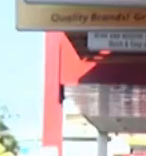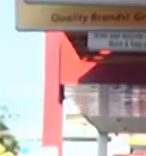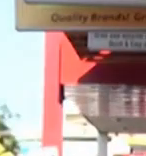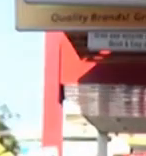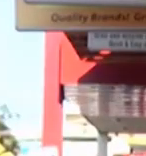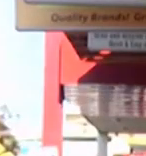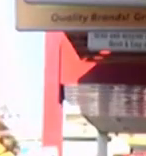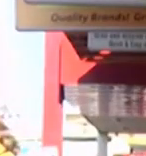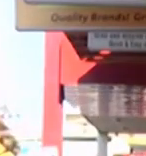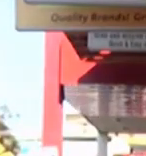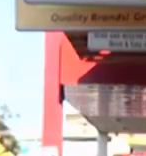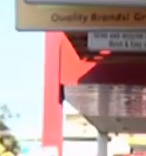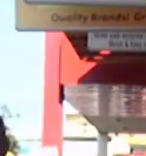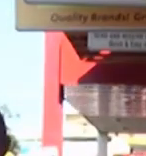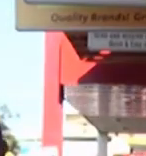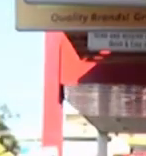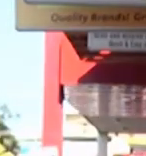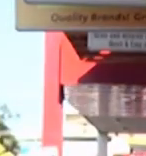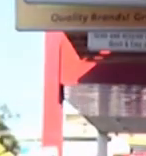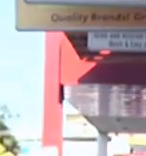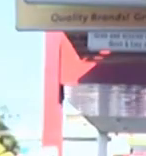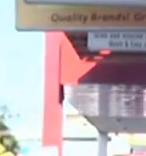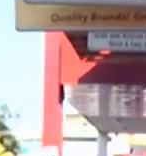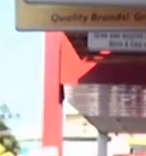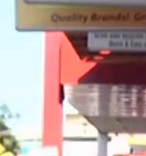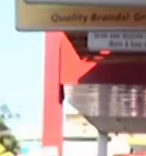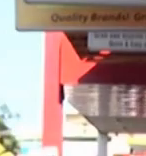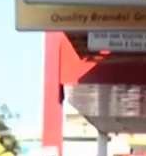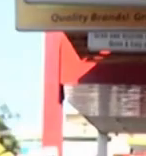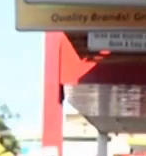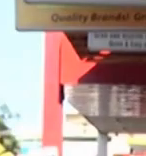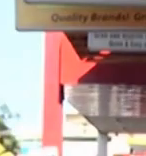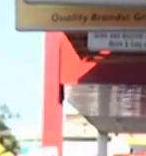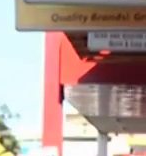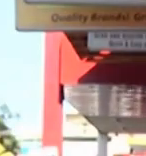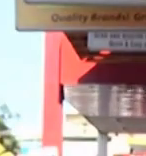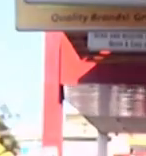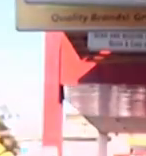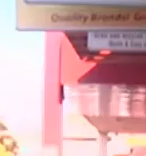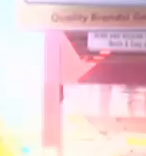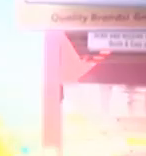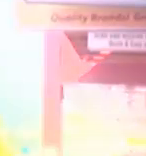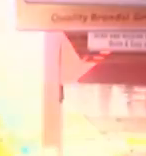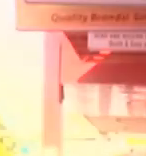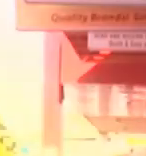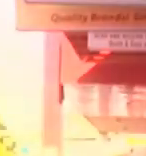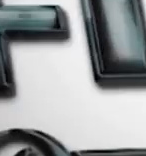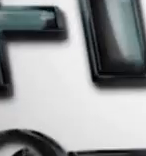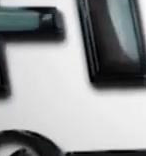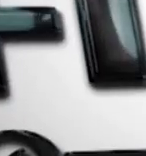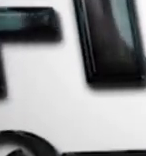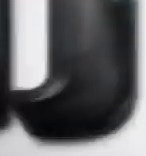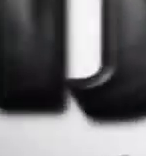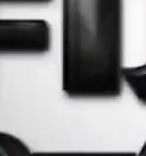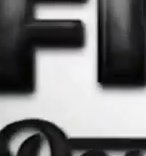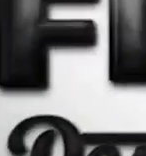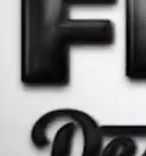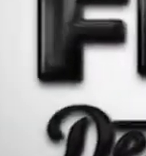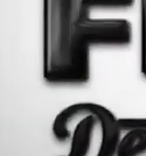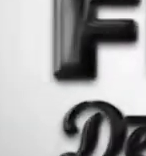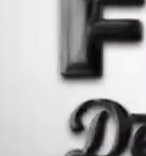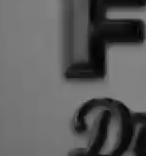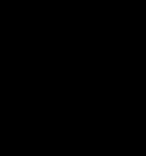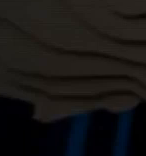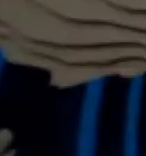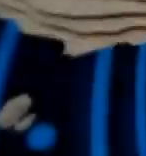मैं तो दिल्ली में रहता हूँ और रेडियो फीजी रोज सुनता हूँ. रेडियो फीजी 2